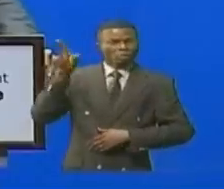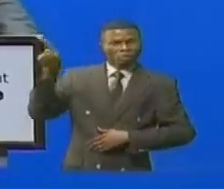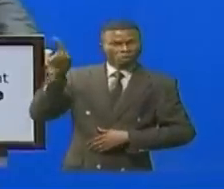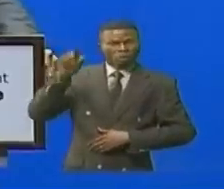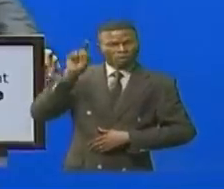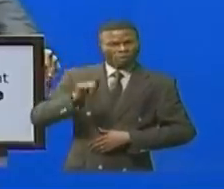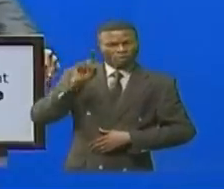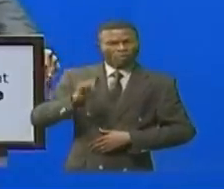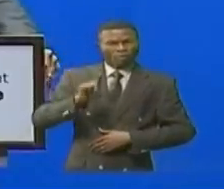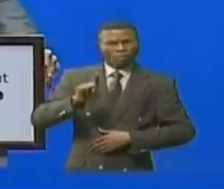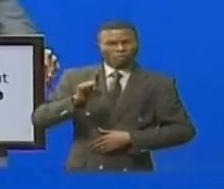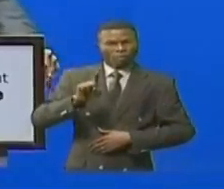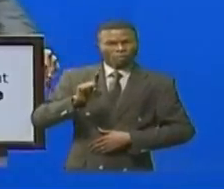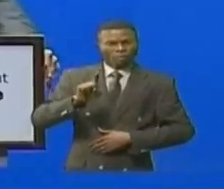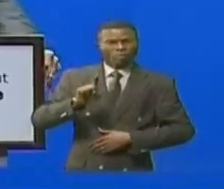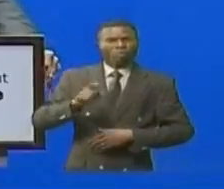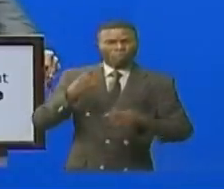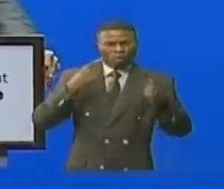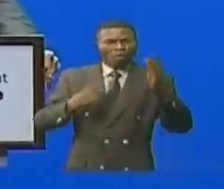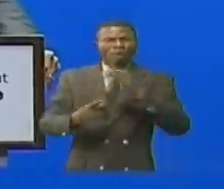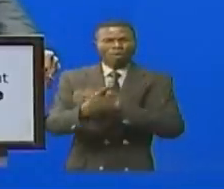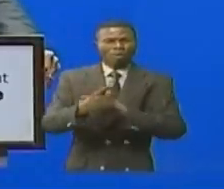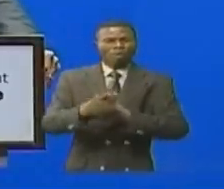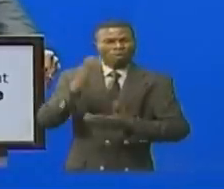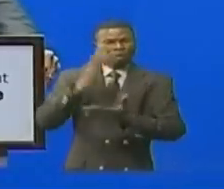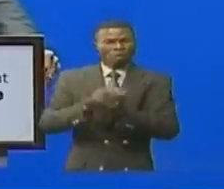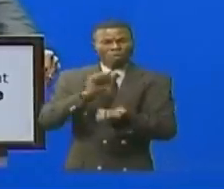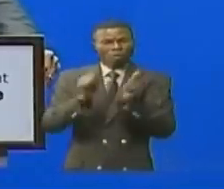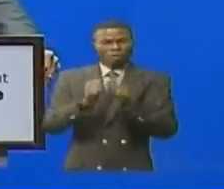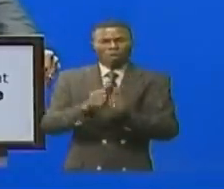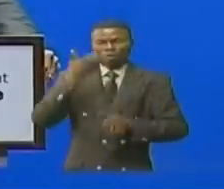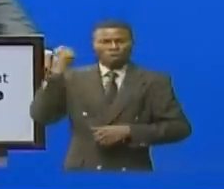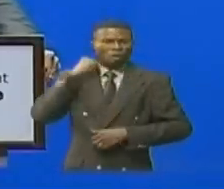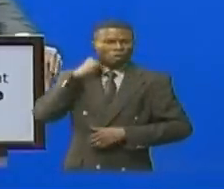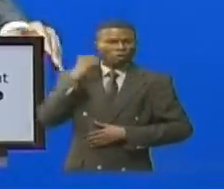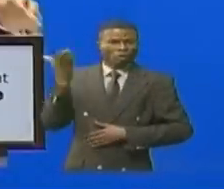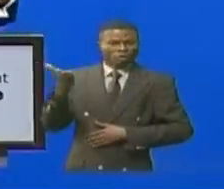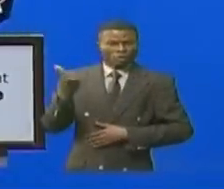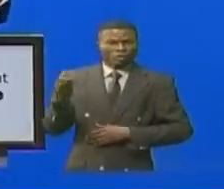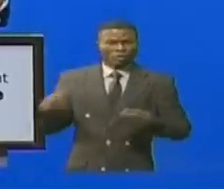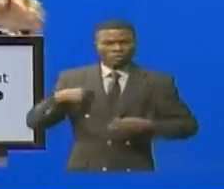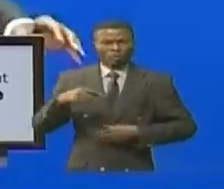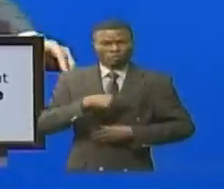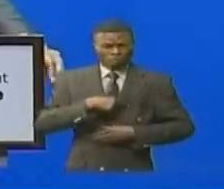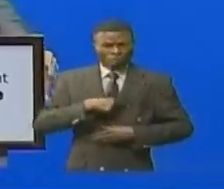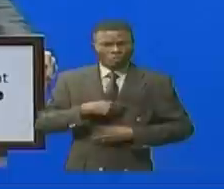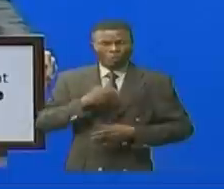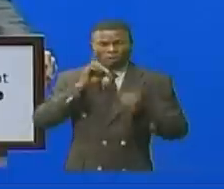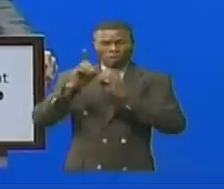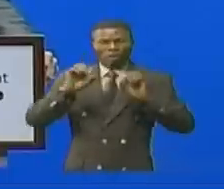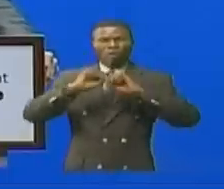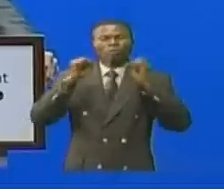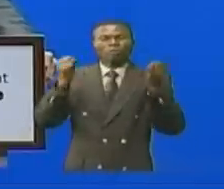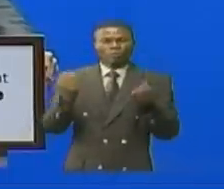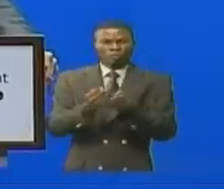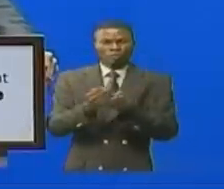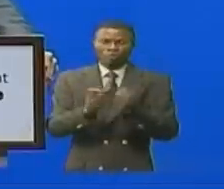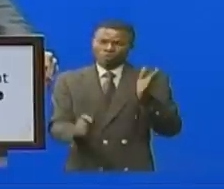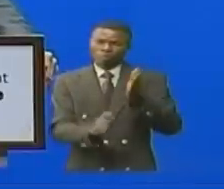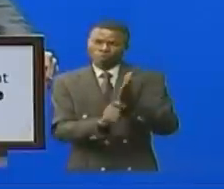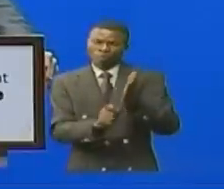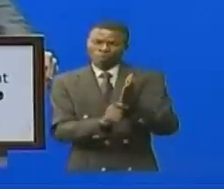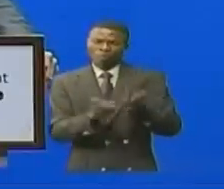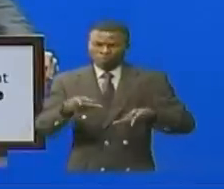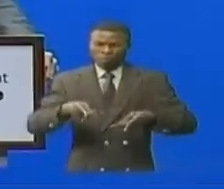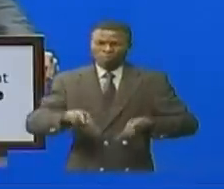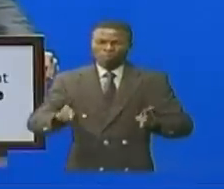besoin de désamorcer totalement la crise qui couvre dans ces secteurs. Parce que nous avons fait du dialogue social une stratégie, ce qui a permis,